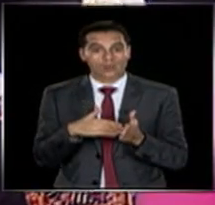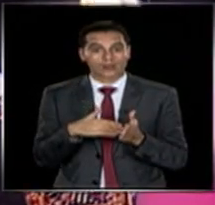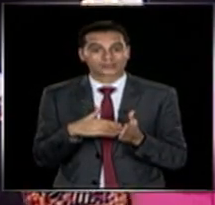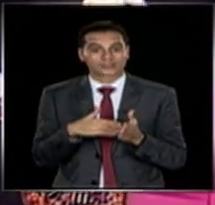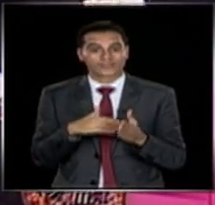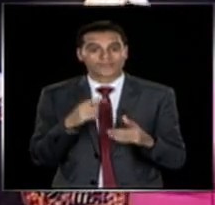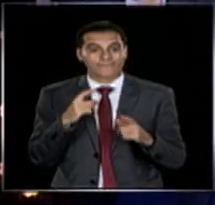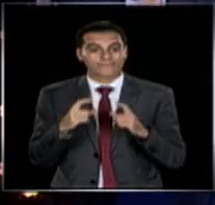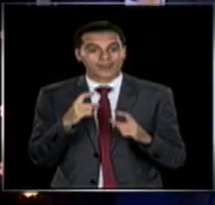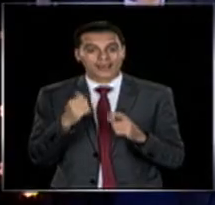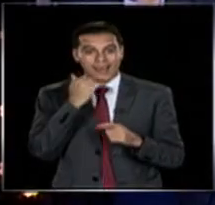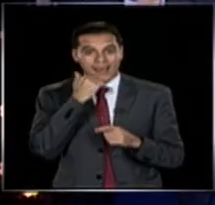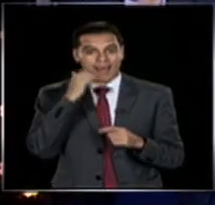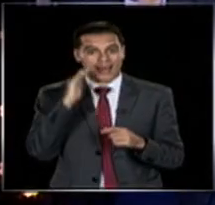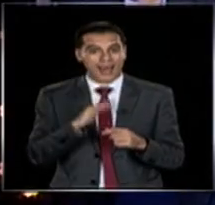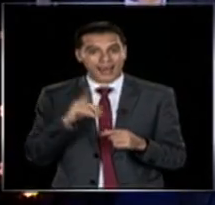التسويق